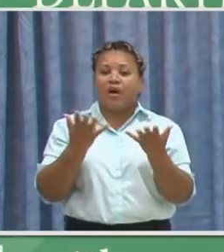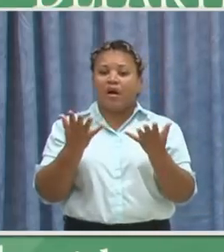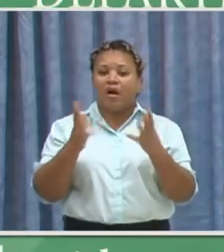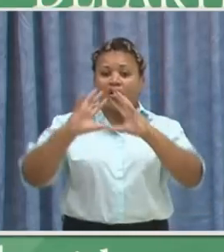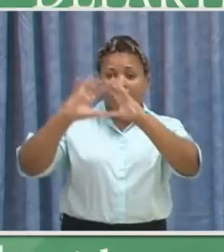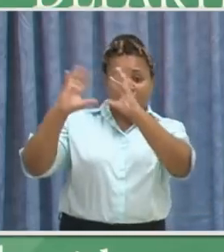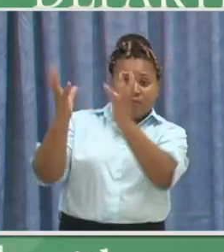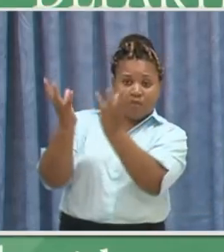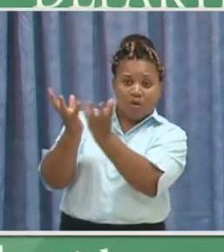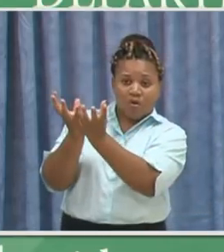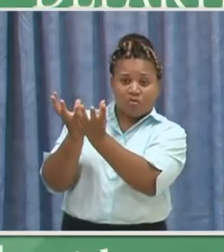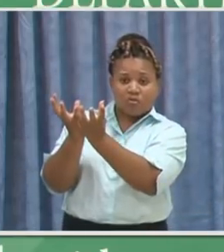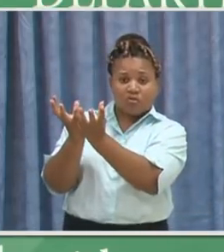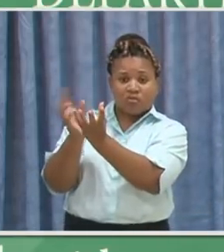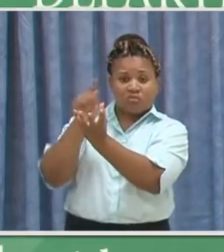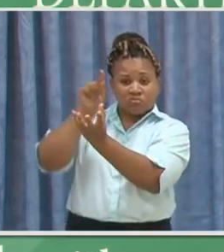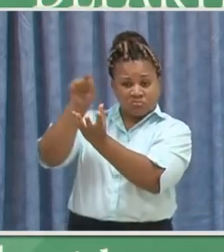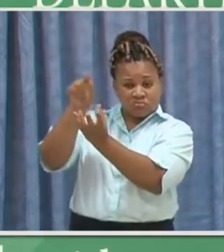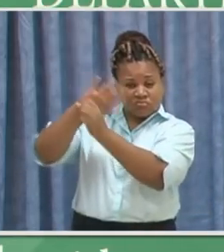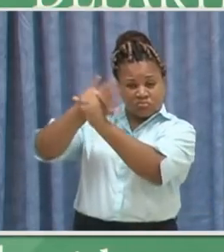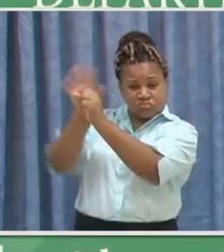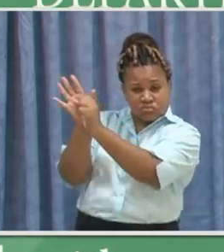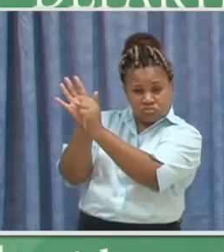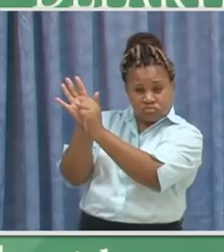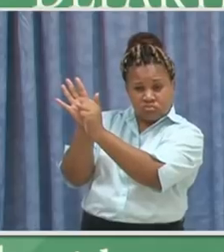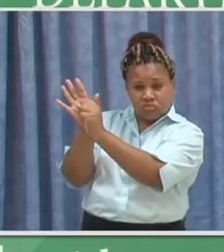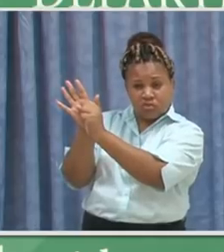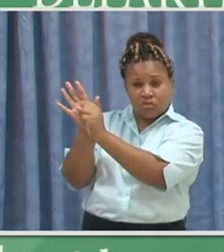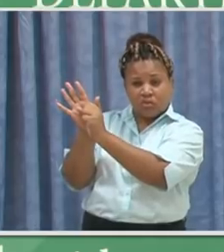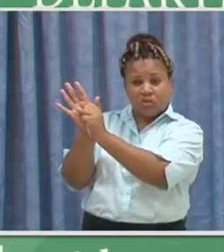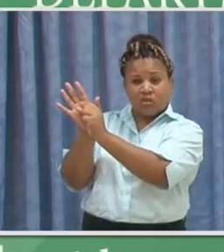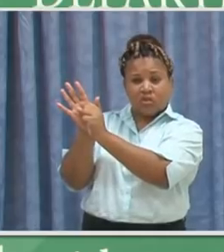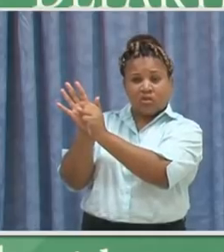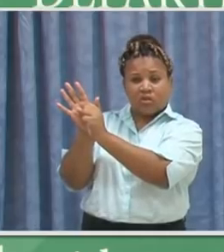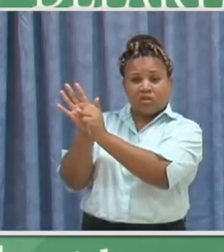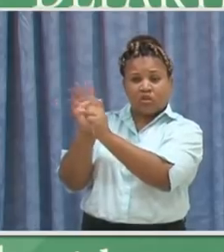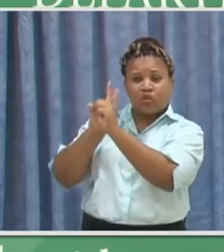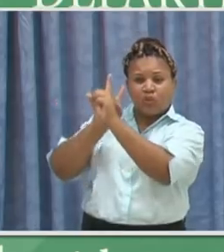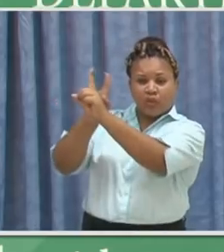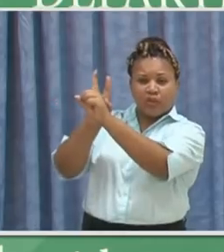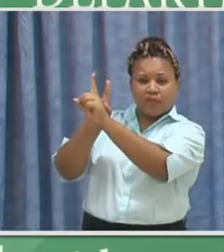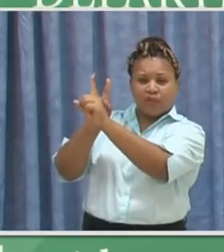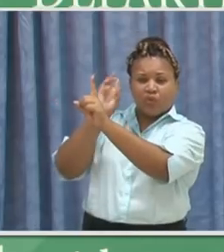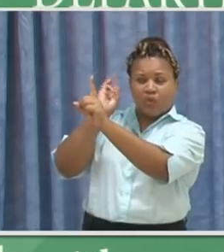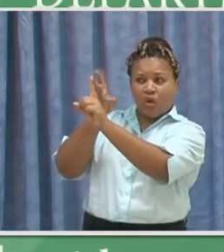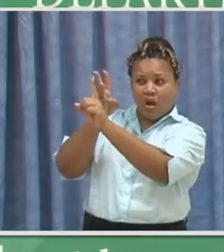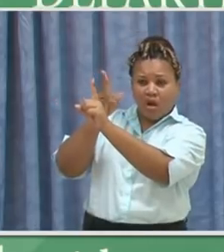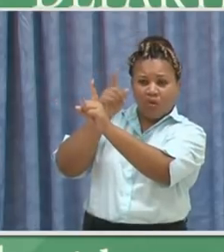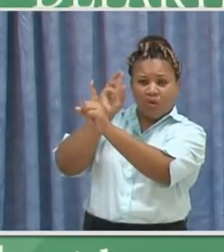pas fait tout grand introduction, mon cas pour plus de questions, mais j'ai un petit bref en anglais.